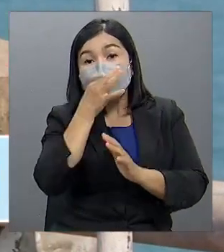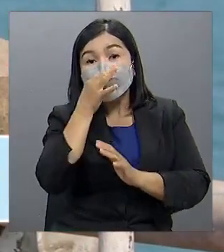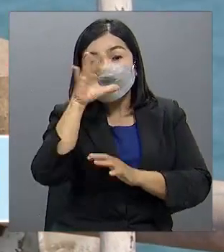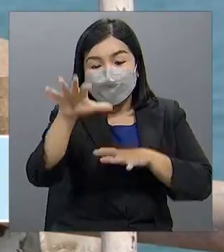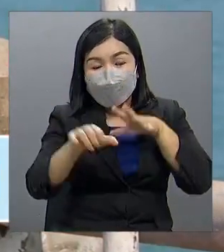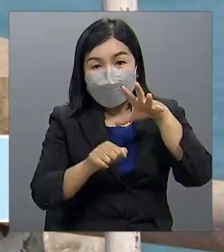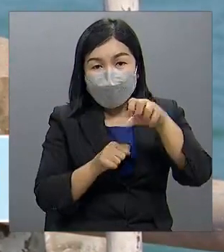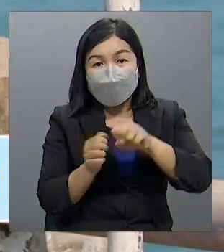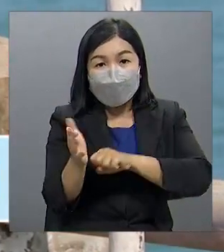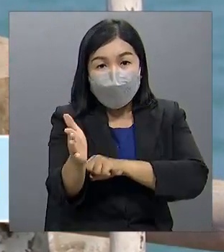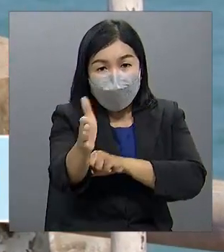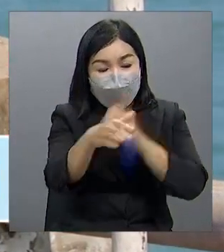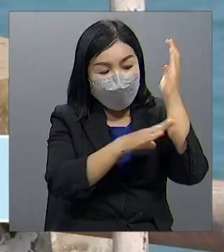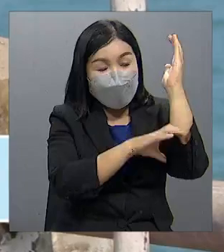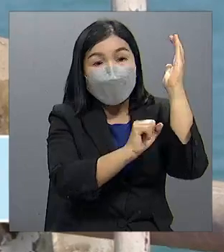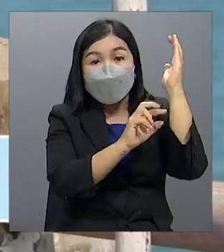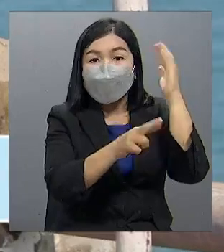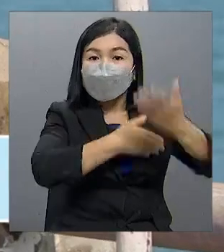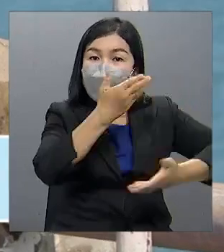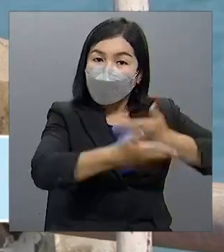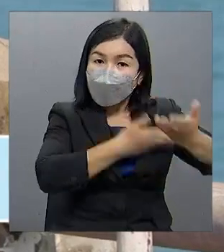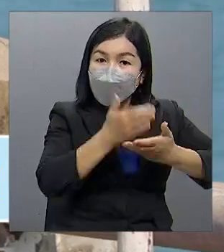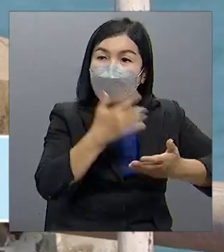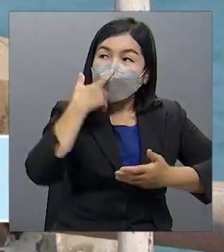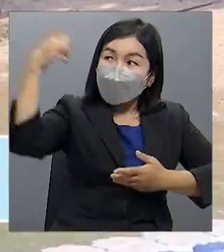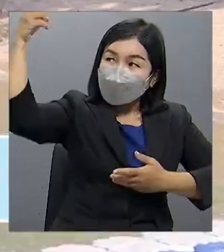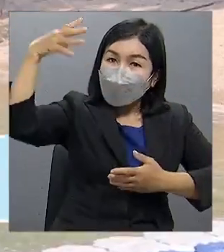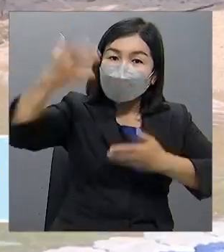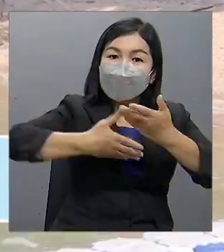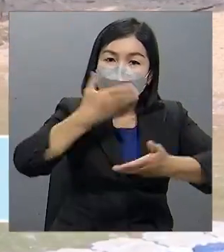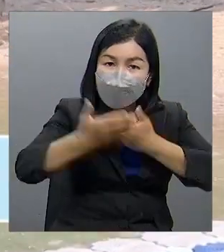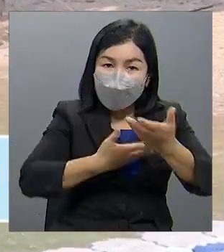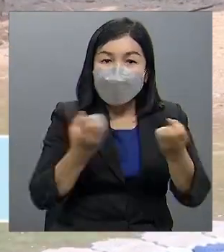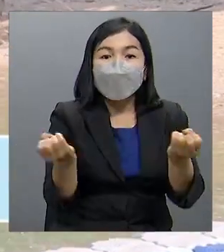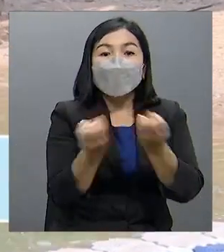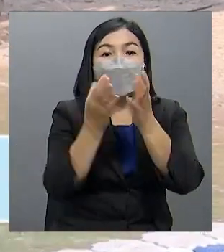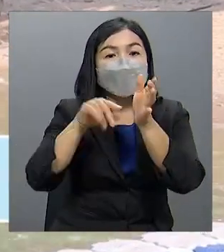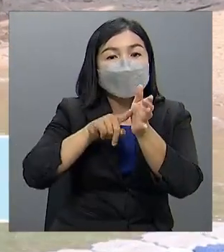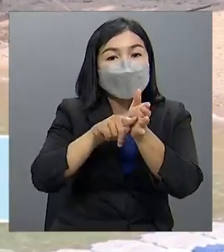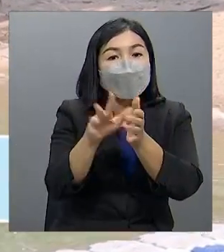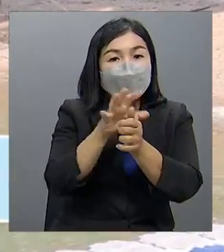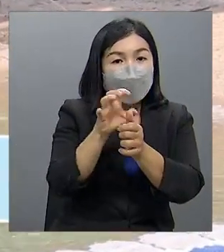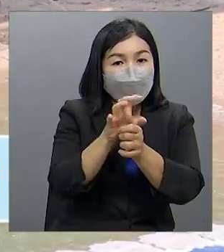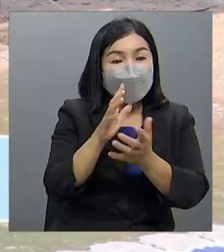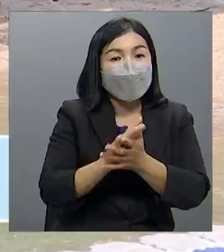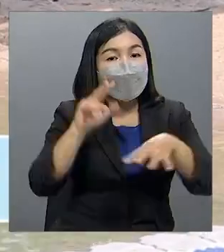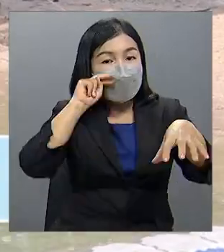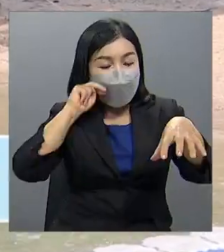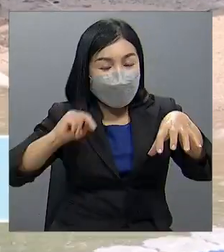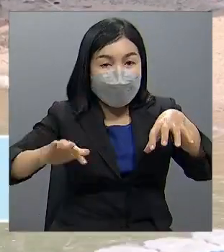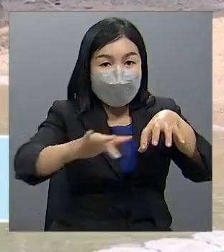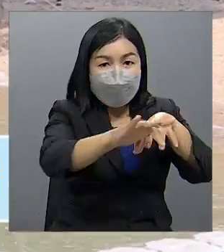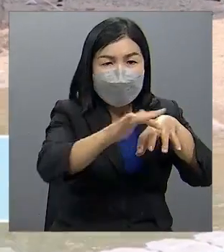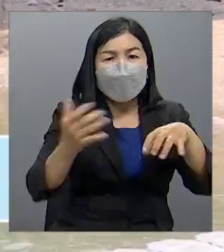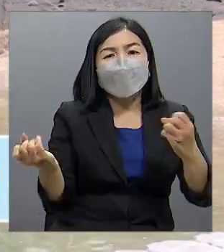านีได้ทำขึ้นมาขายสร้างรายได้หลังจากช่วงโควิด -19 นะคะทางเกาะนกเผาโฮมสเตย์ได้รับผลกระทบเรื่องร